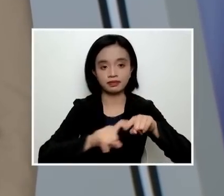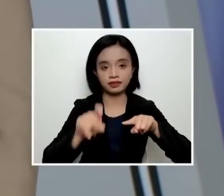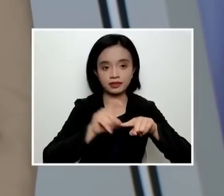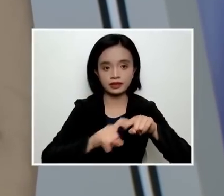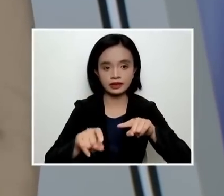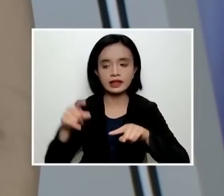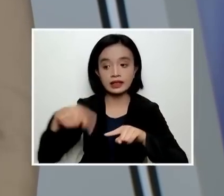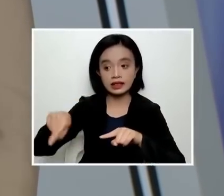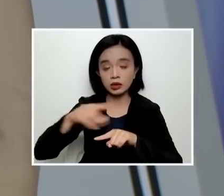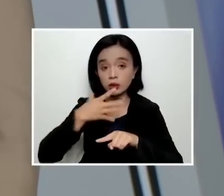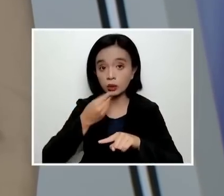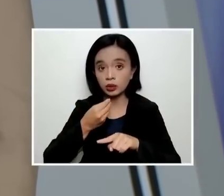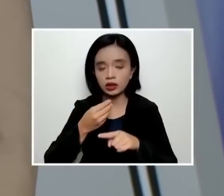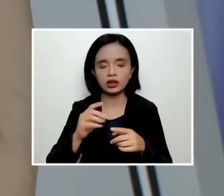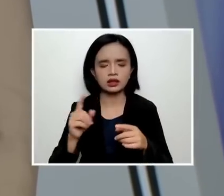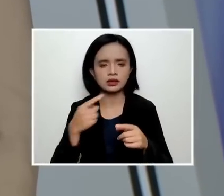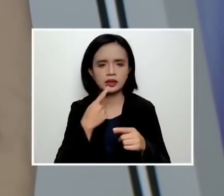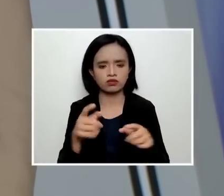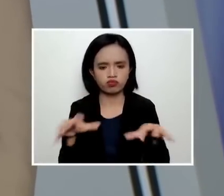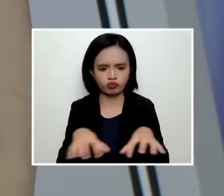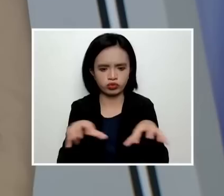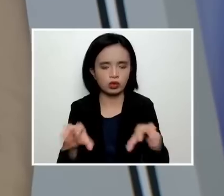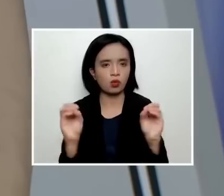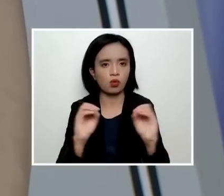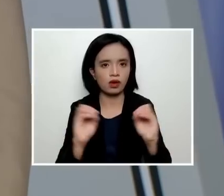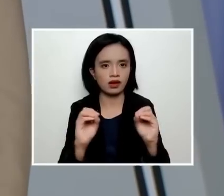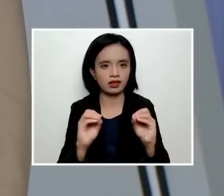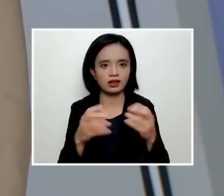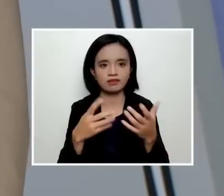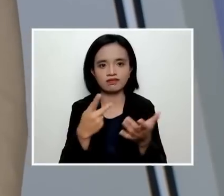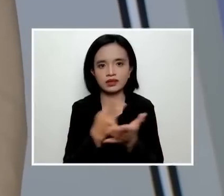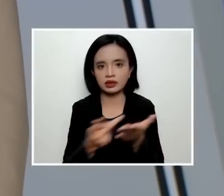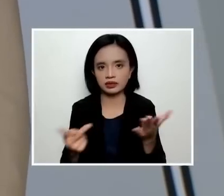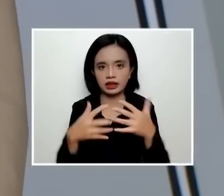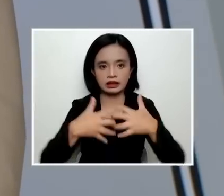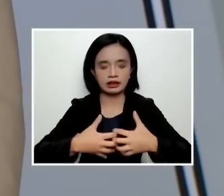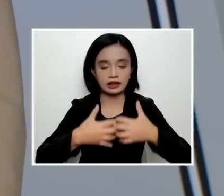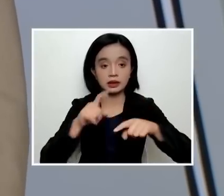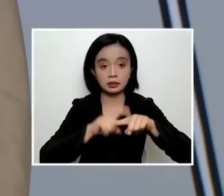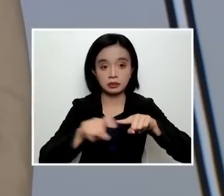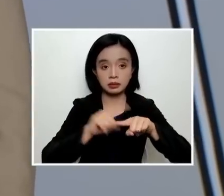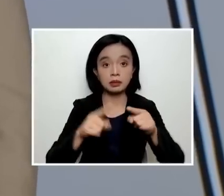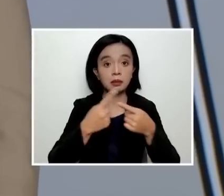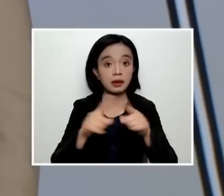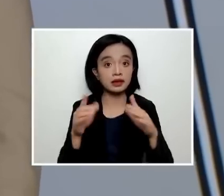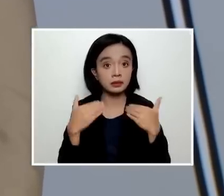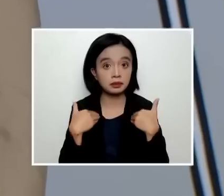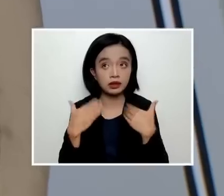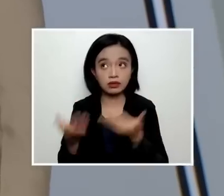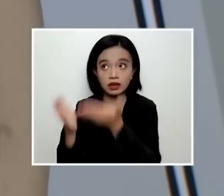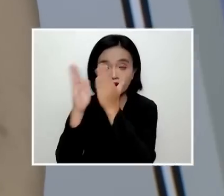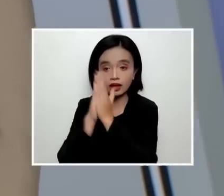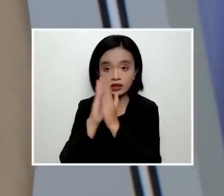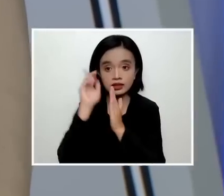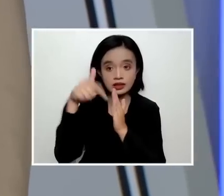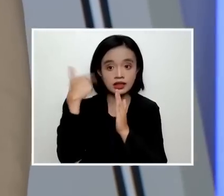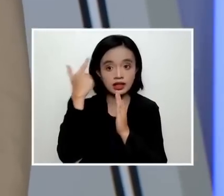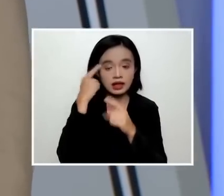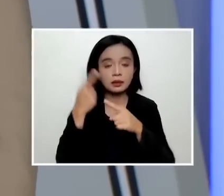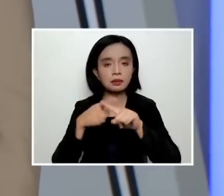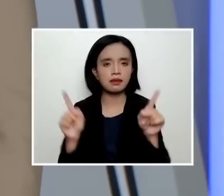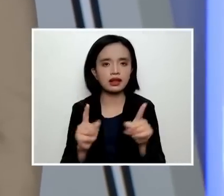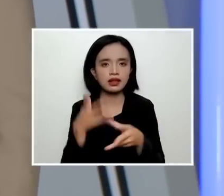na walang babagsak na planta, pero may hirit sila sa gobyerno na pwedeng magpataas po naman ang singil sa